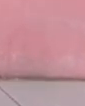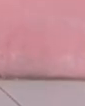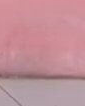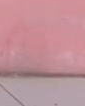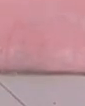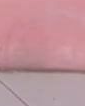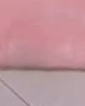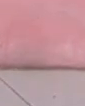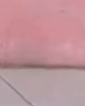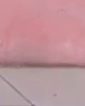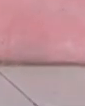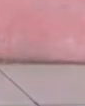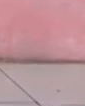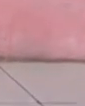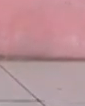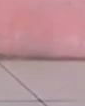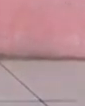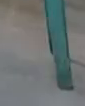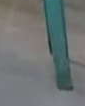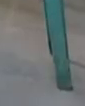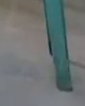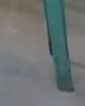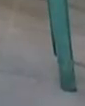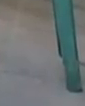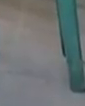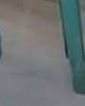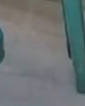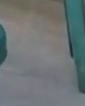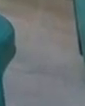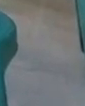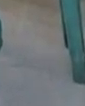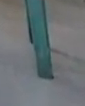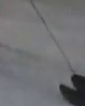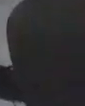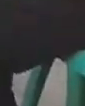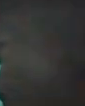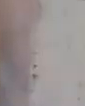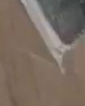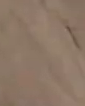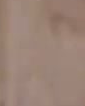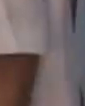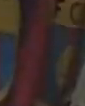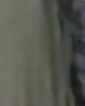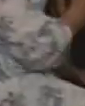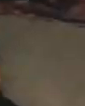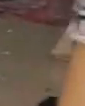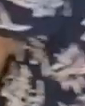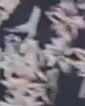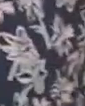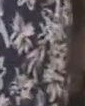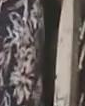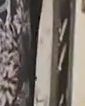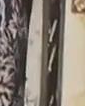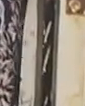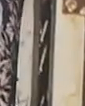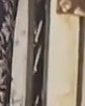sempat memberi kabar melalui telepon dan meminta untuk dijemput saat di sekolah kedua orang tua Intan masih menunggu kedatangan